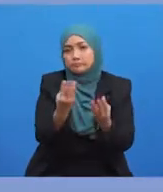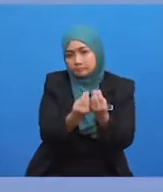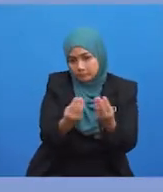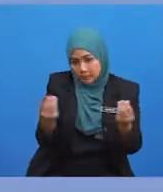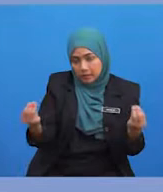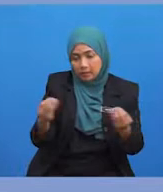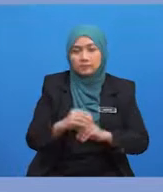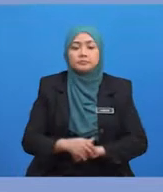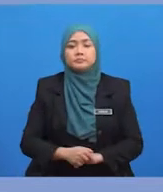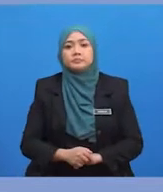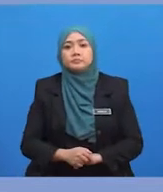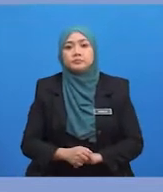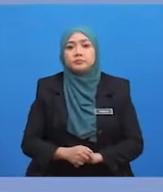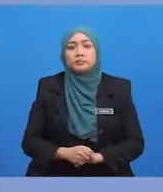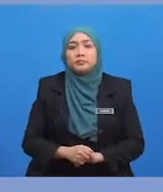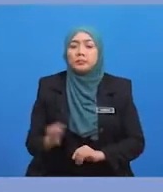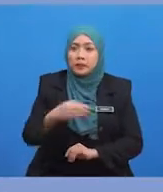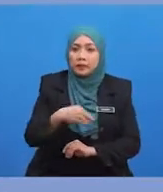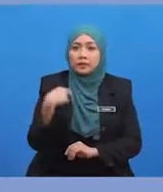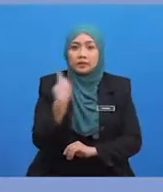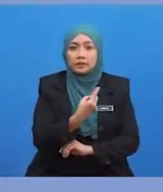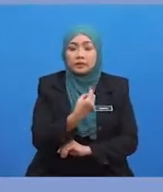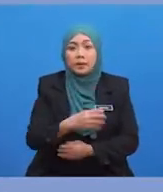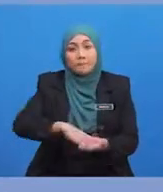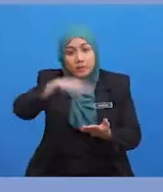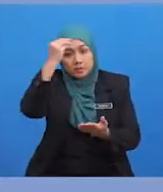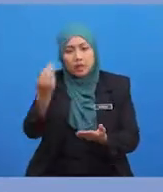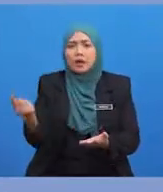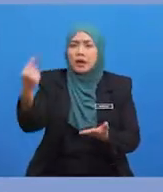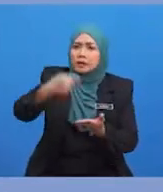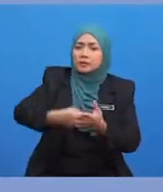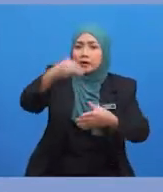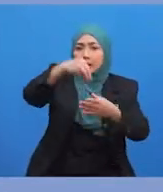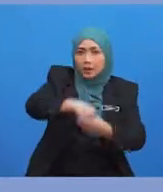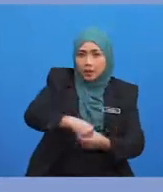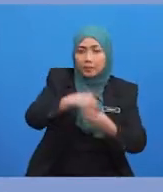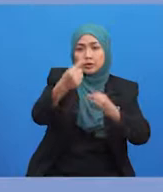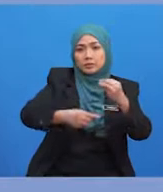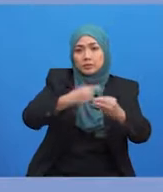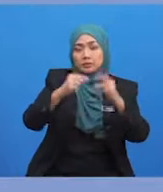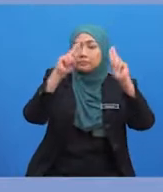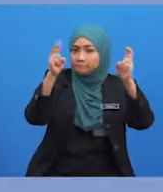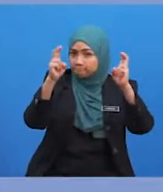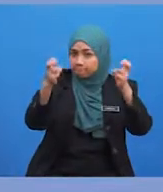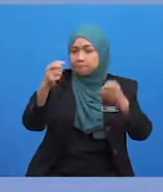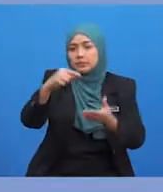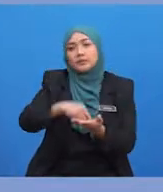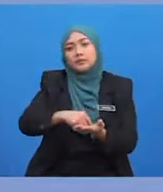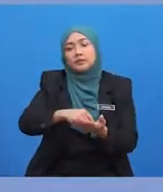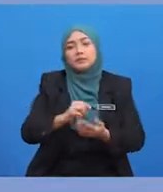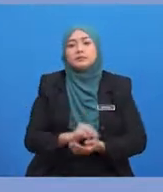jenis-jenis mikroorganisma. Terdapat 5 jenis mikroorganisma yang akan kita pelajari hari